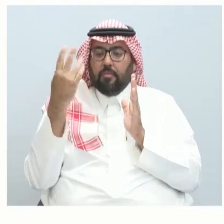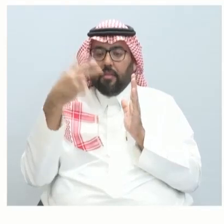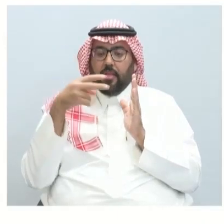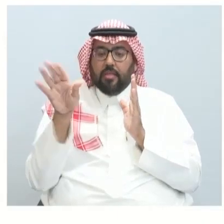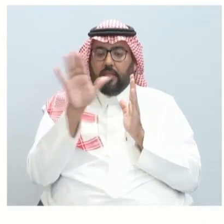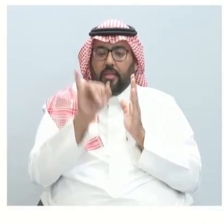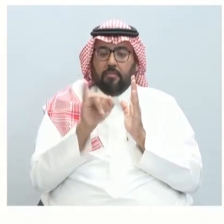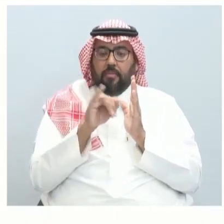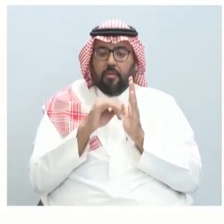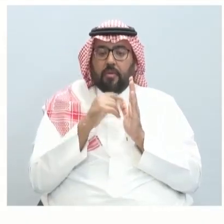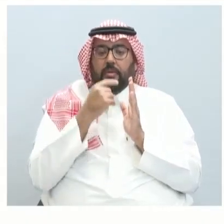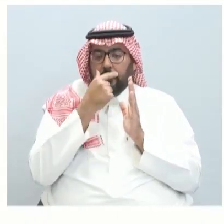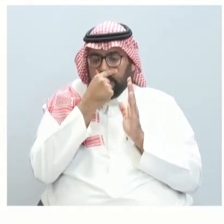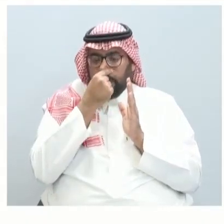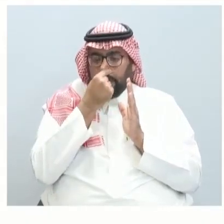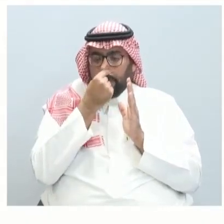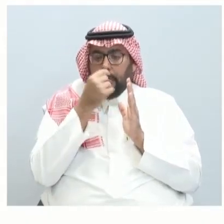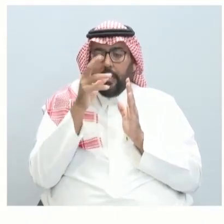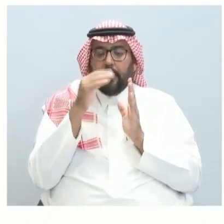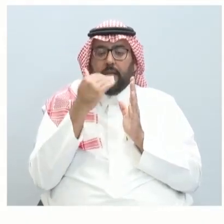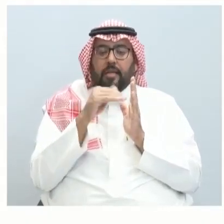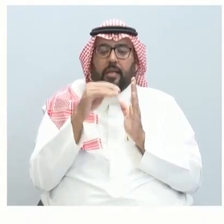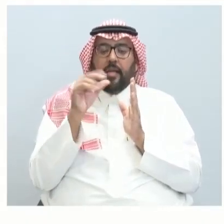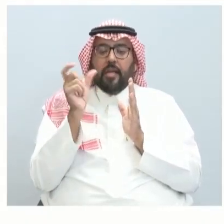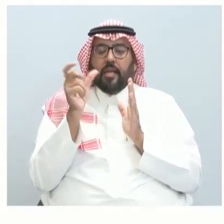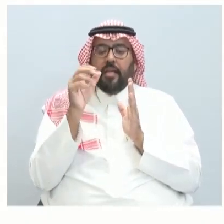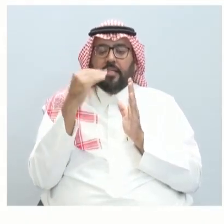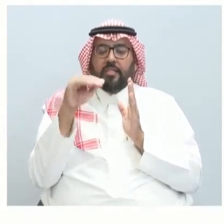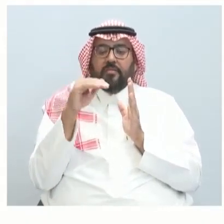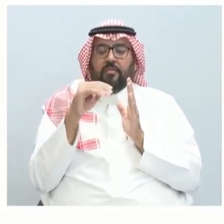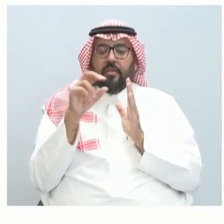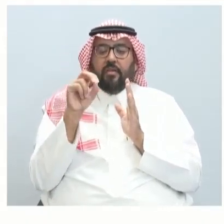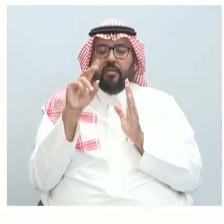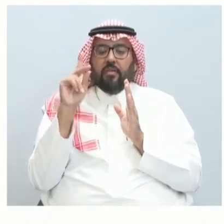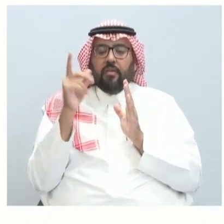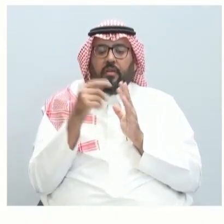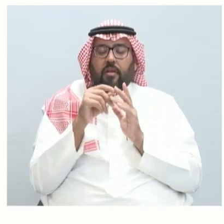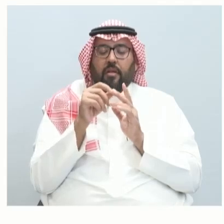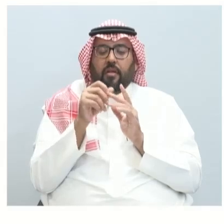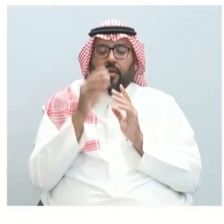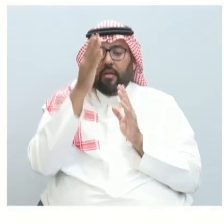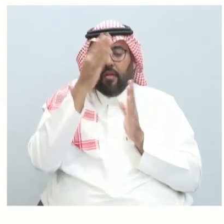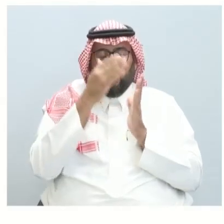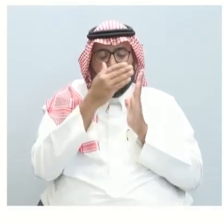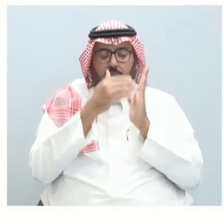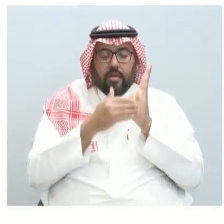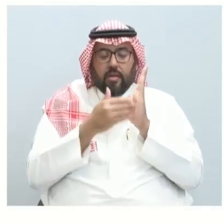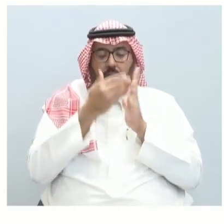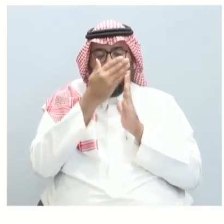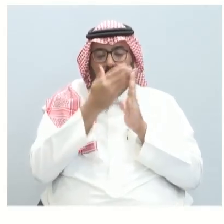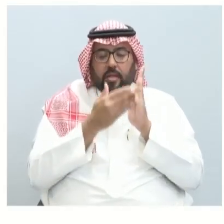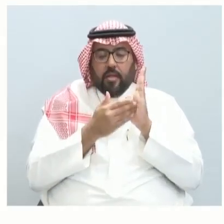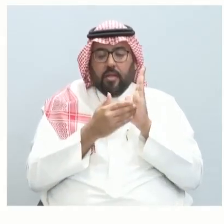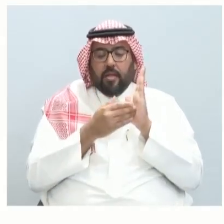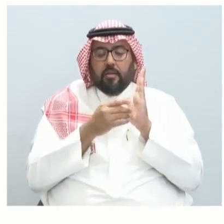سم اذا المطلوب ان نوجد نصف القطر اذا هذا الوتر ابنائي بناتي المار بمركز الدائره نطلق